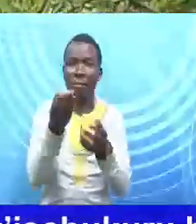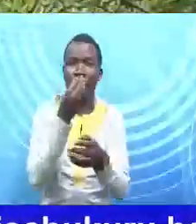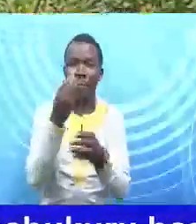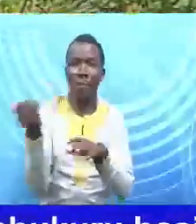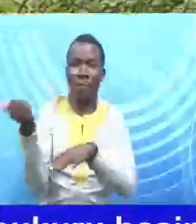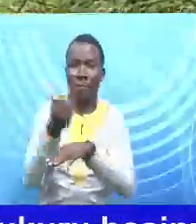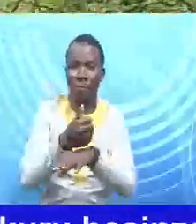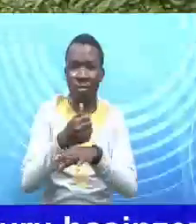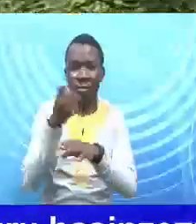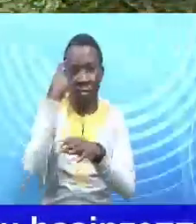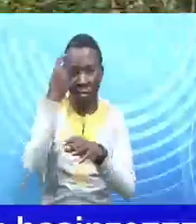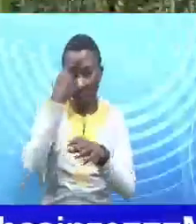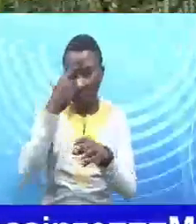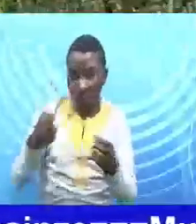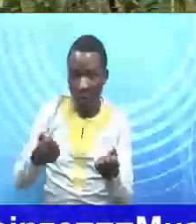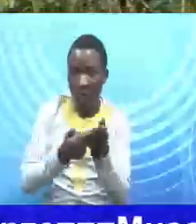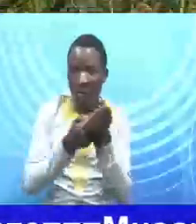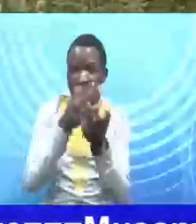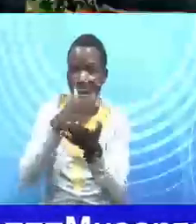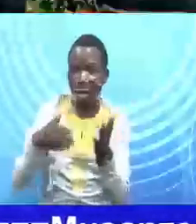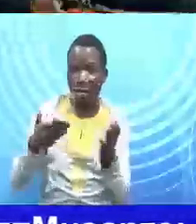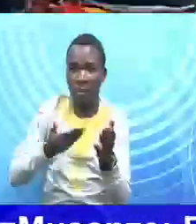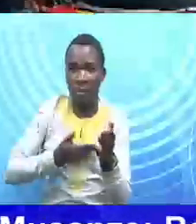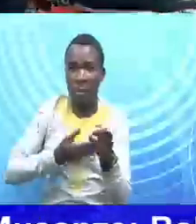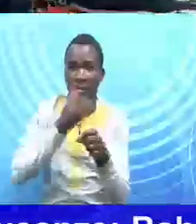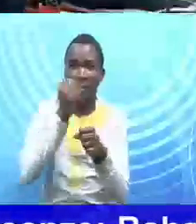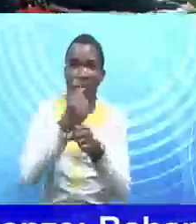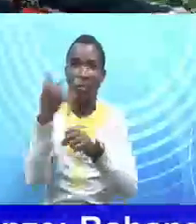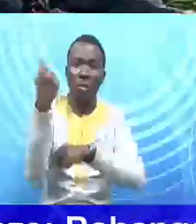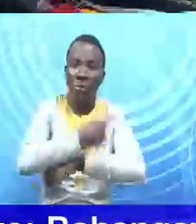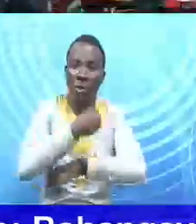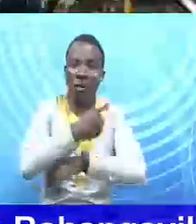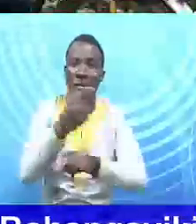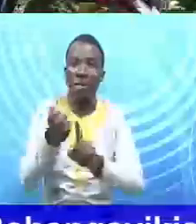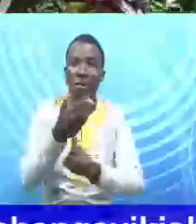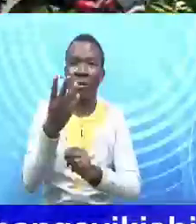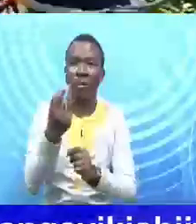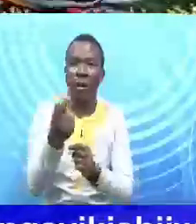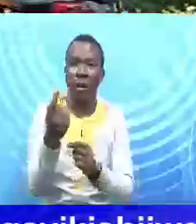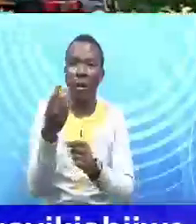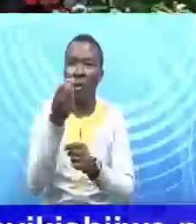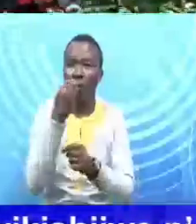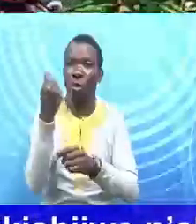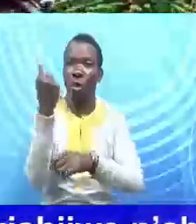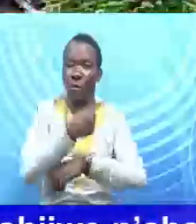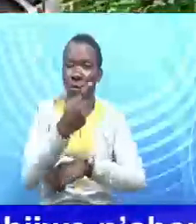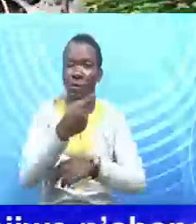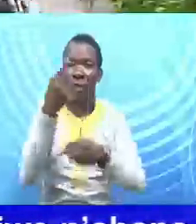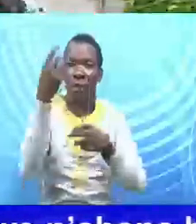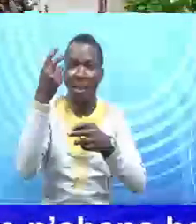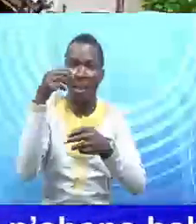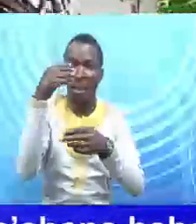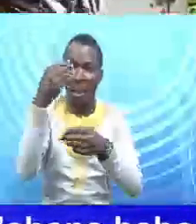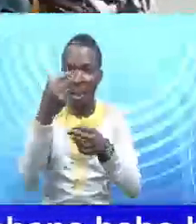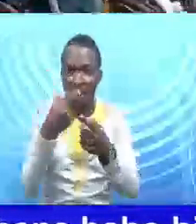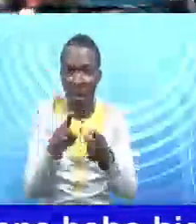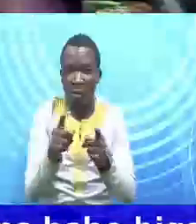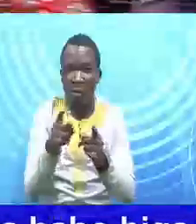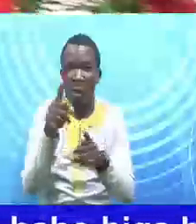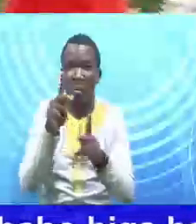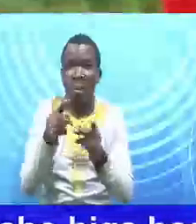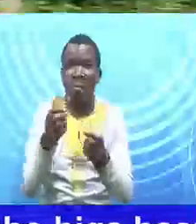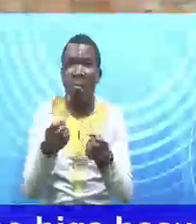rwego rwo kugira ngo hunganirwe bamwe mu bari bafite imirimo bakora bakuragamo amafaranga batunga buri munsi kunze kuba nka nyakabyizi gusa benshi